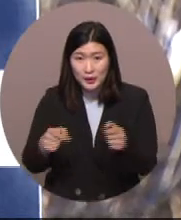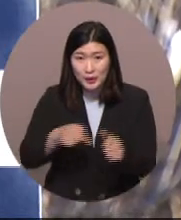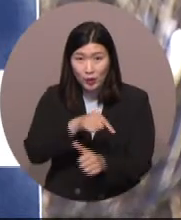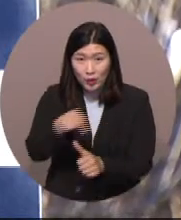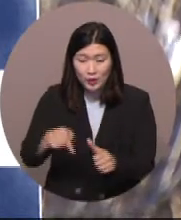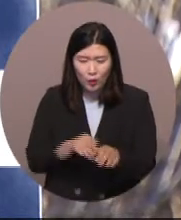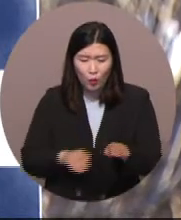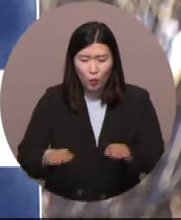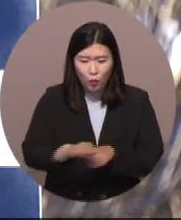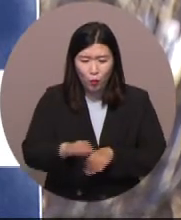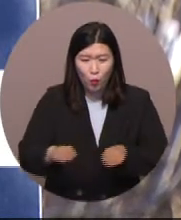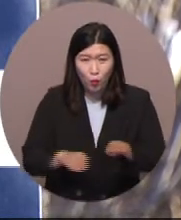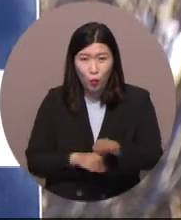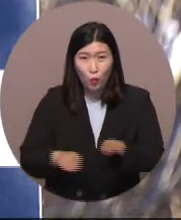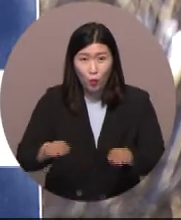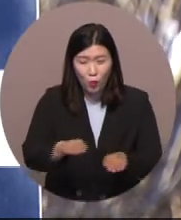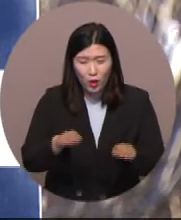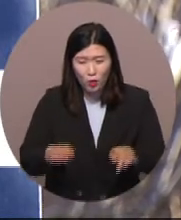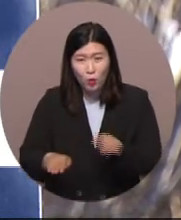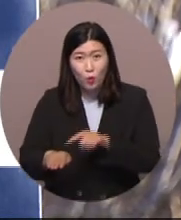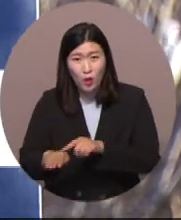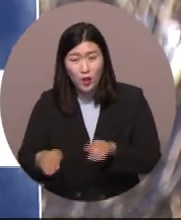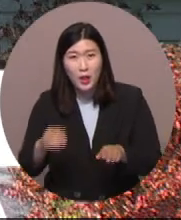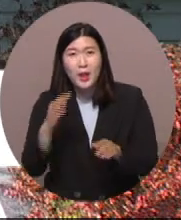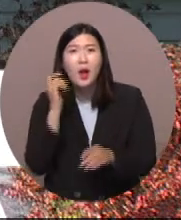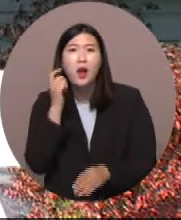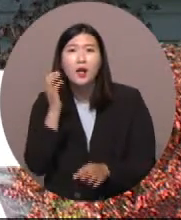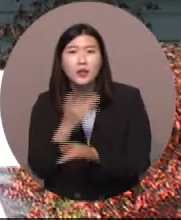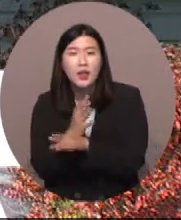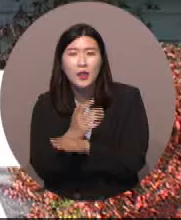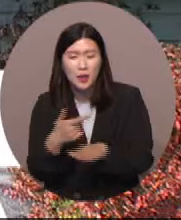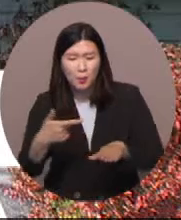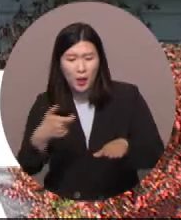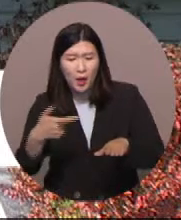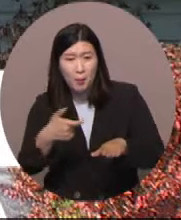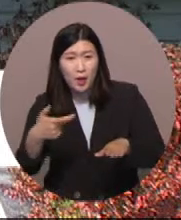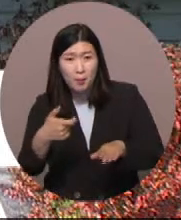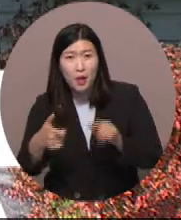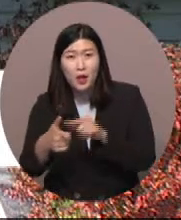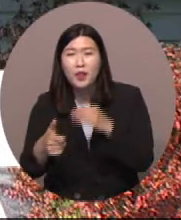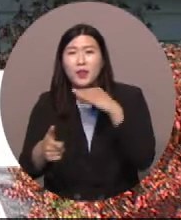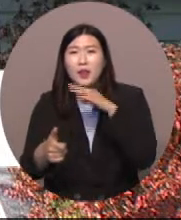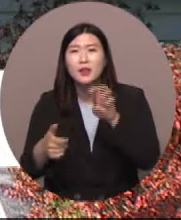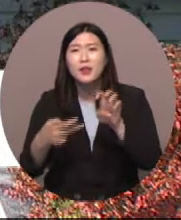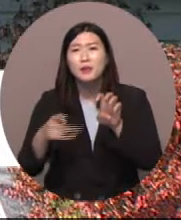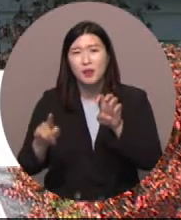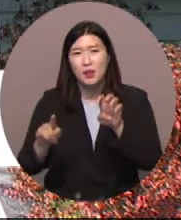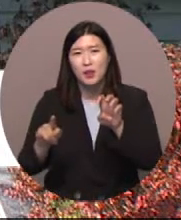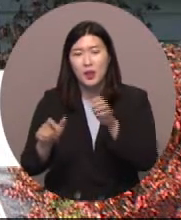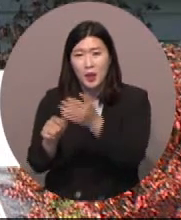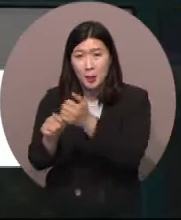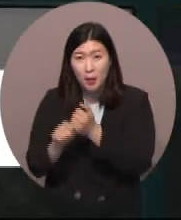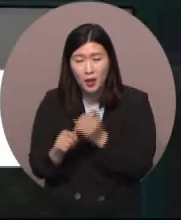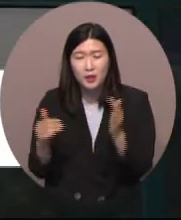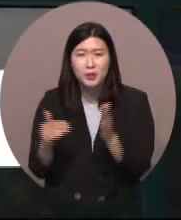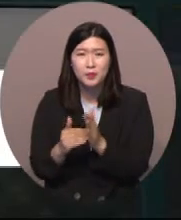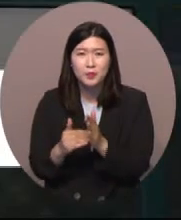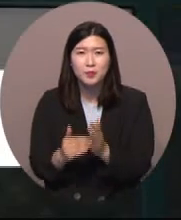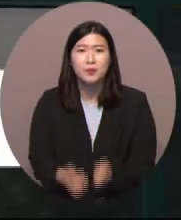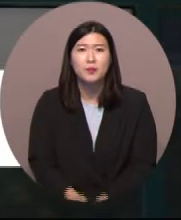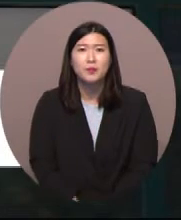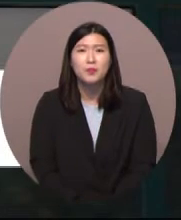옆 차로를 달리던 승용차 조수석을 향해 비비탄 총을 여러 차례 쏜 40대 운전자를 특수 폭행혐의로